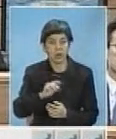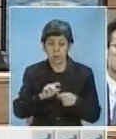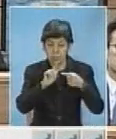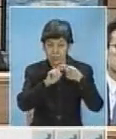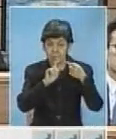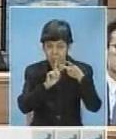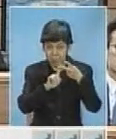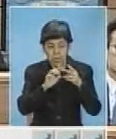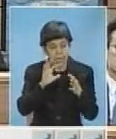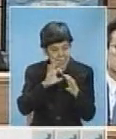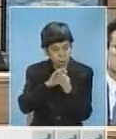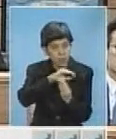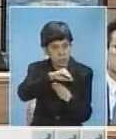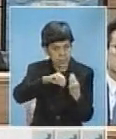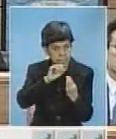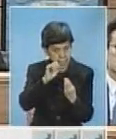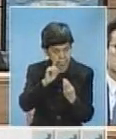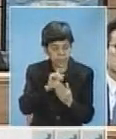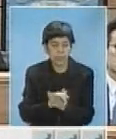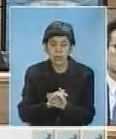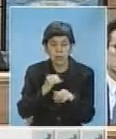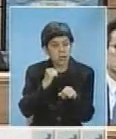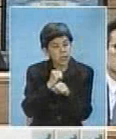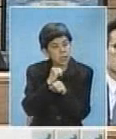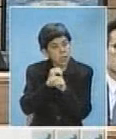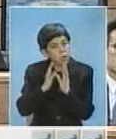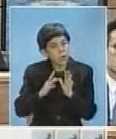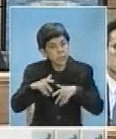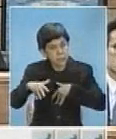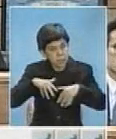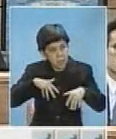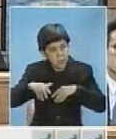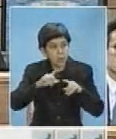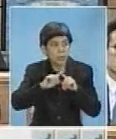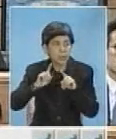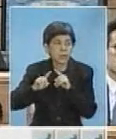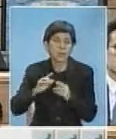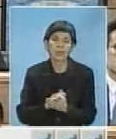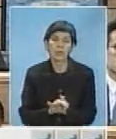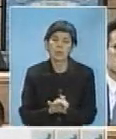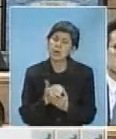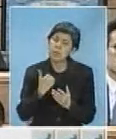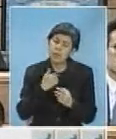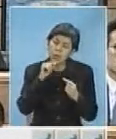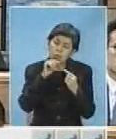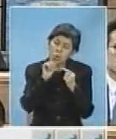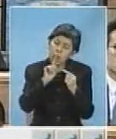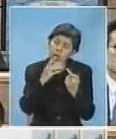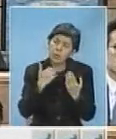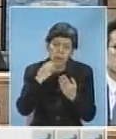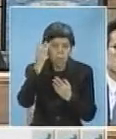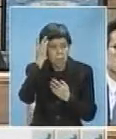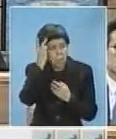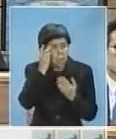ลต่อระบบเศรษฐกิจและมีผลต่อความเป็นอยู่ของพี่น้องประชาชนอย่างไรมีประเด็นใดที่พวกเรามีความกัง